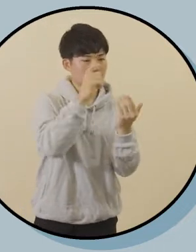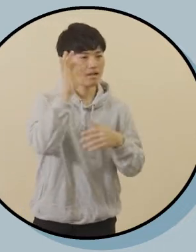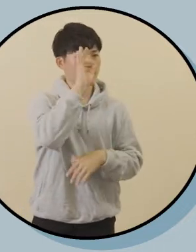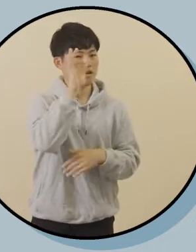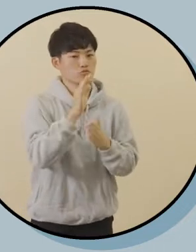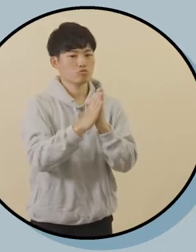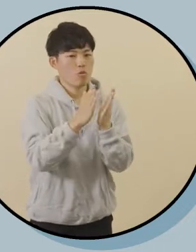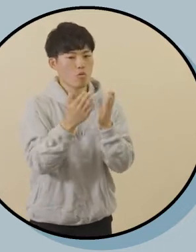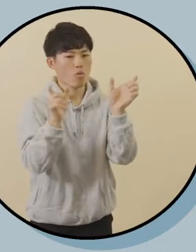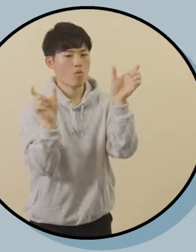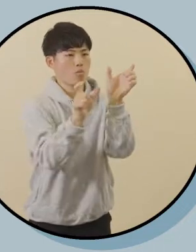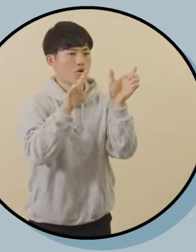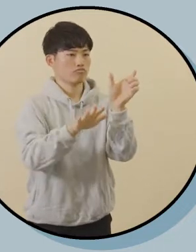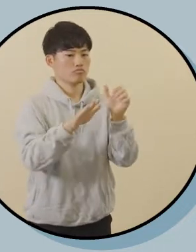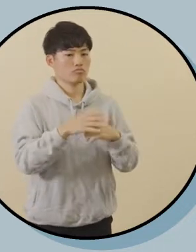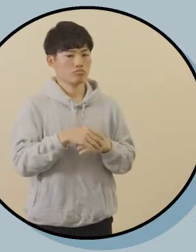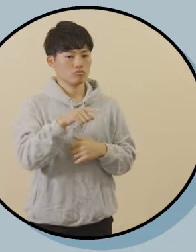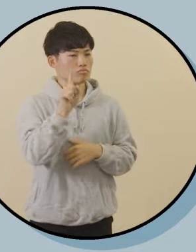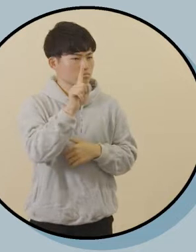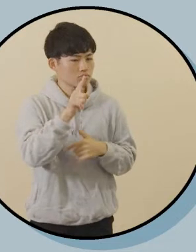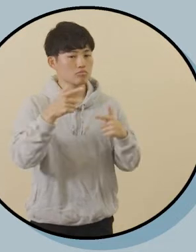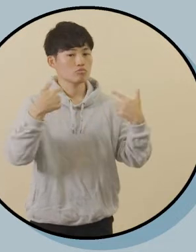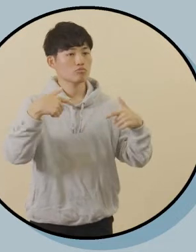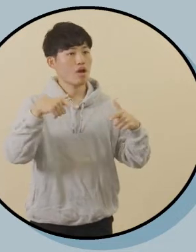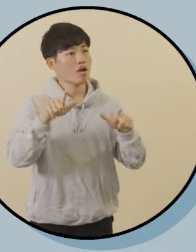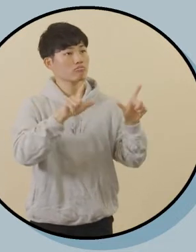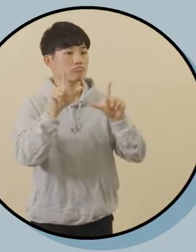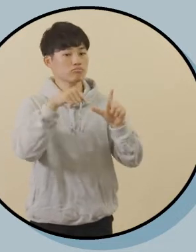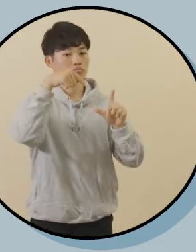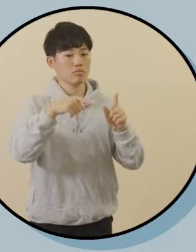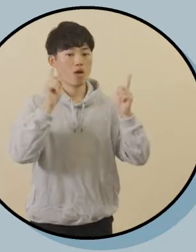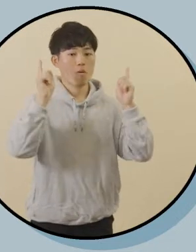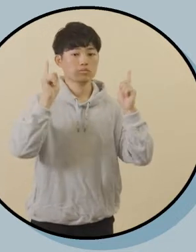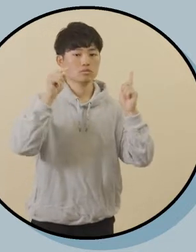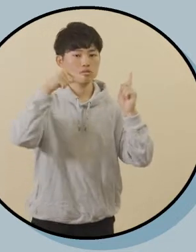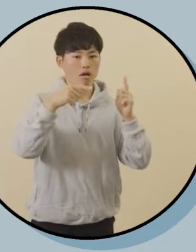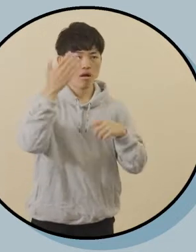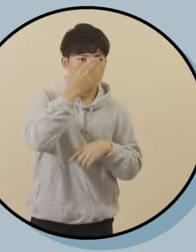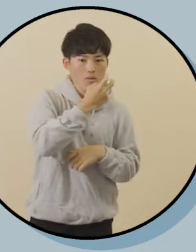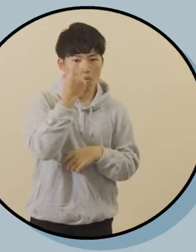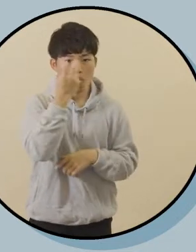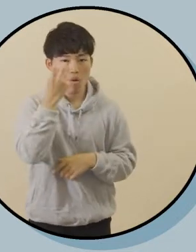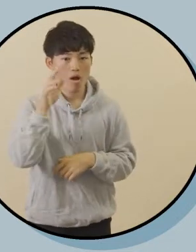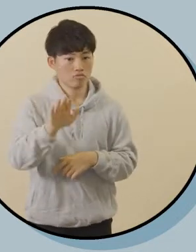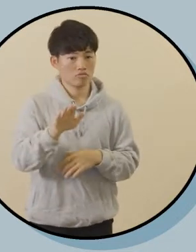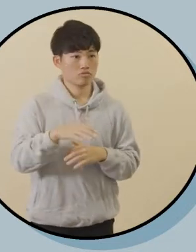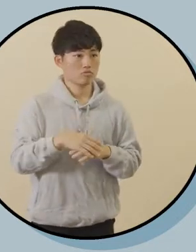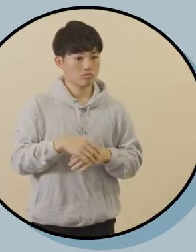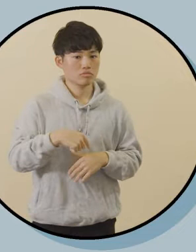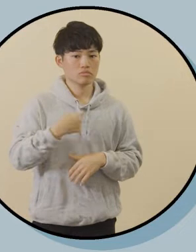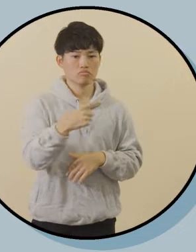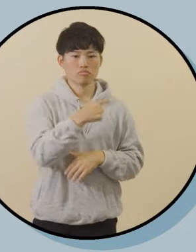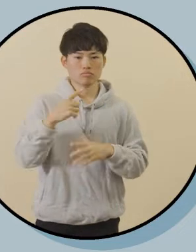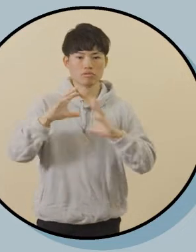こういろいろなこう発見だったりとか、こう自分たちがどういうふうに世界を感じているのかっていうこと自体を